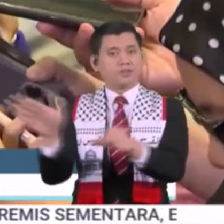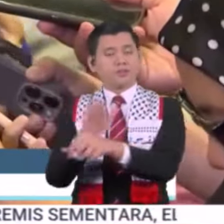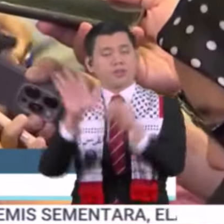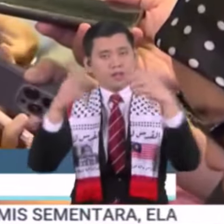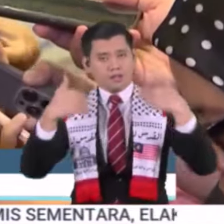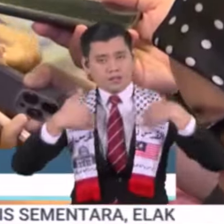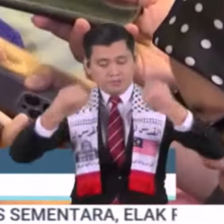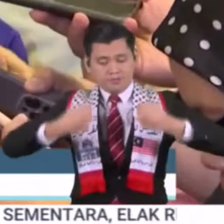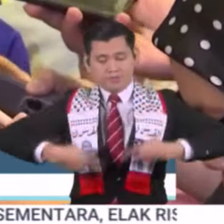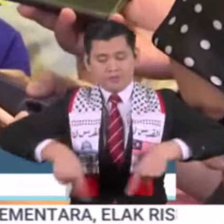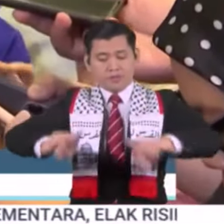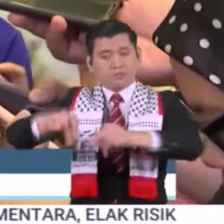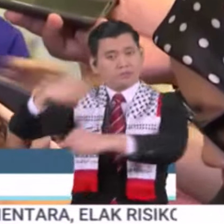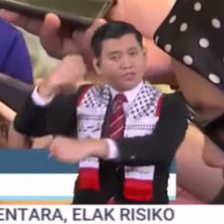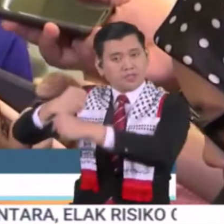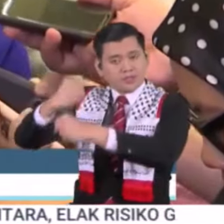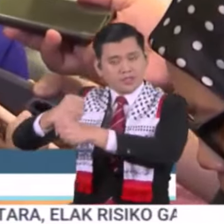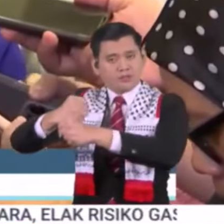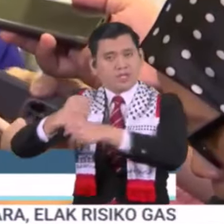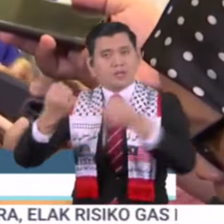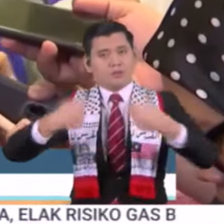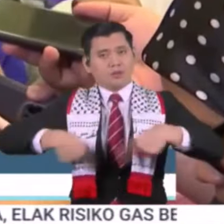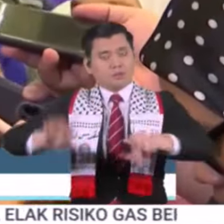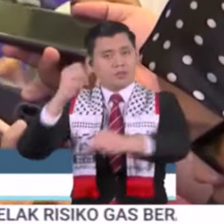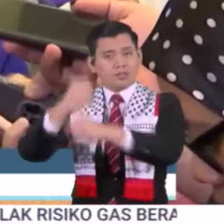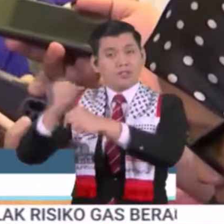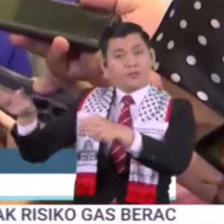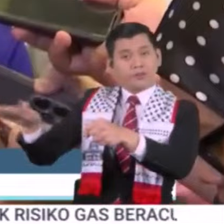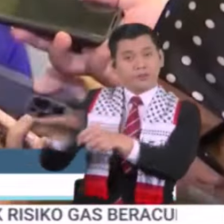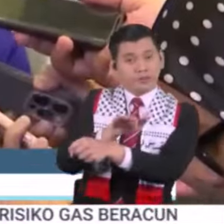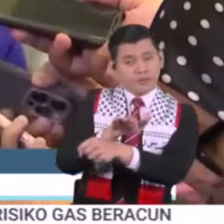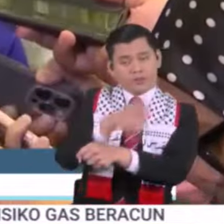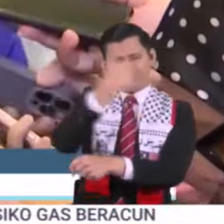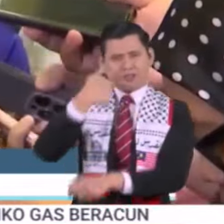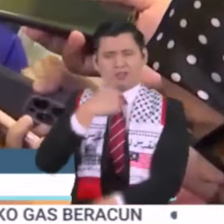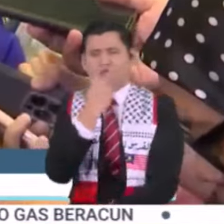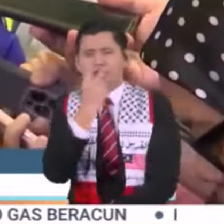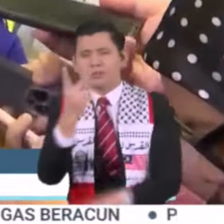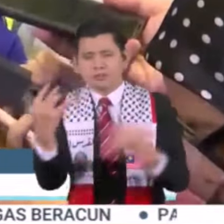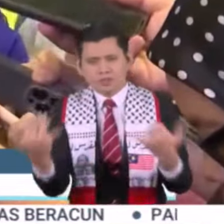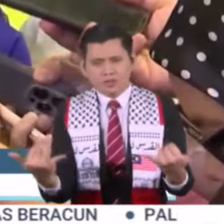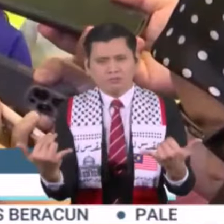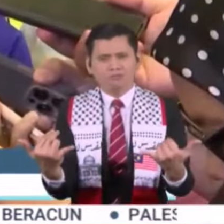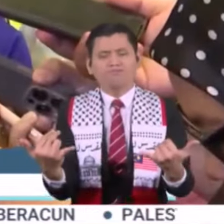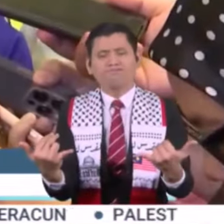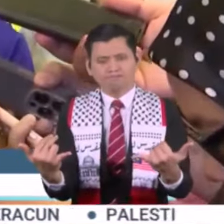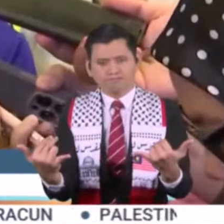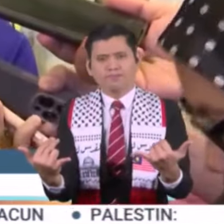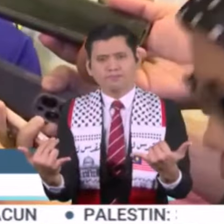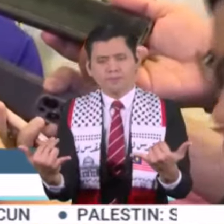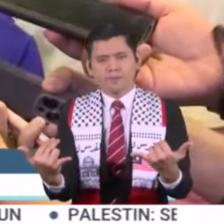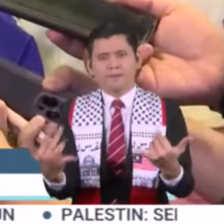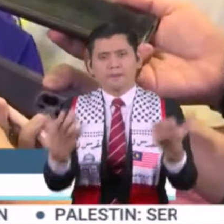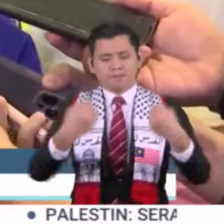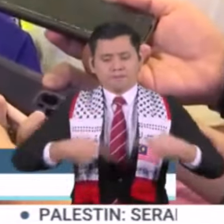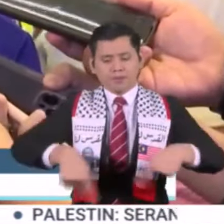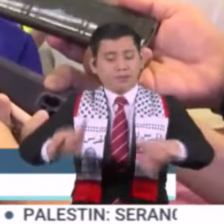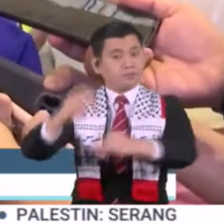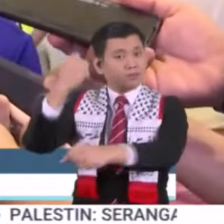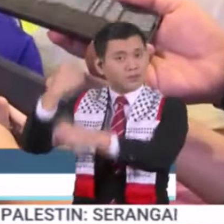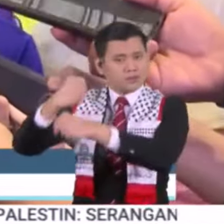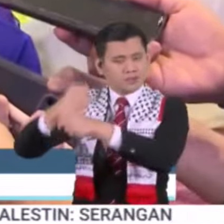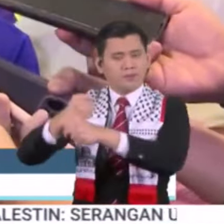artinya guna tenaga penuh. Kerana kita dapati bahawa dari segi peluang